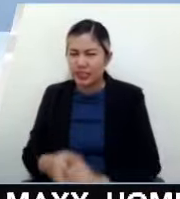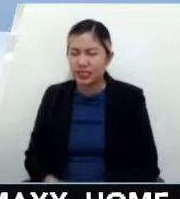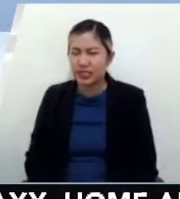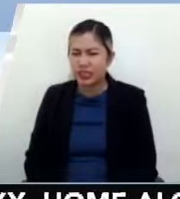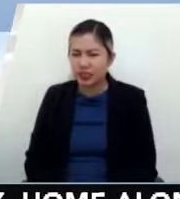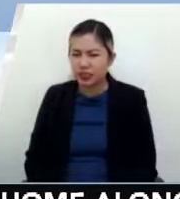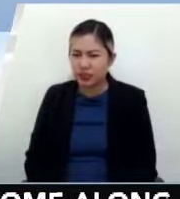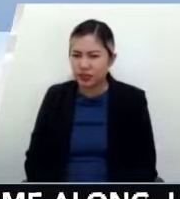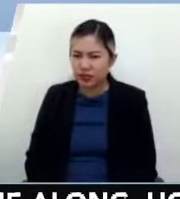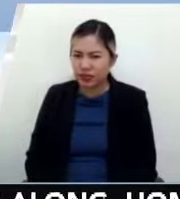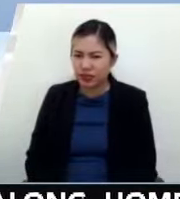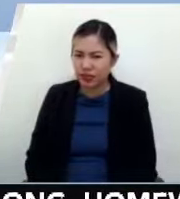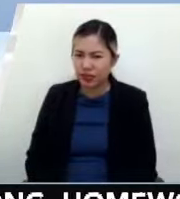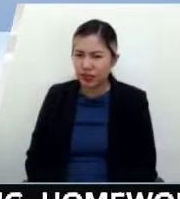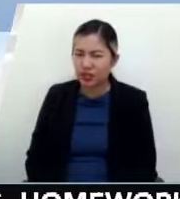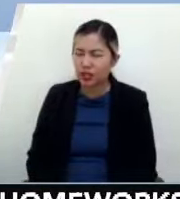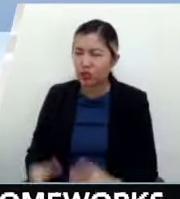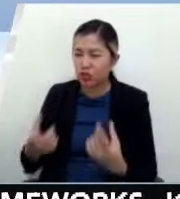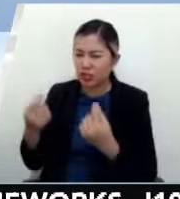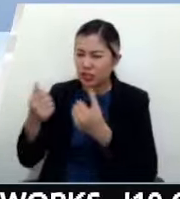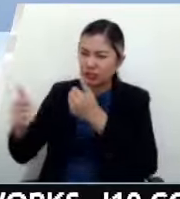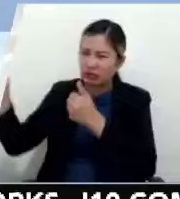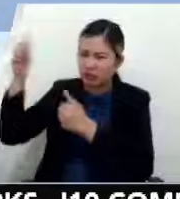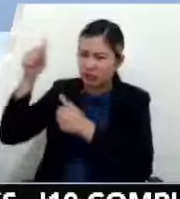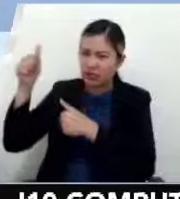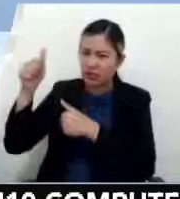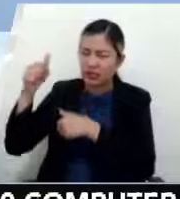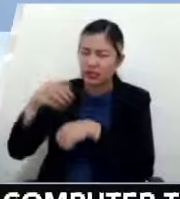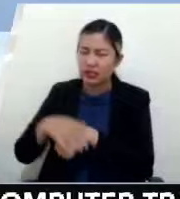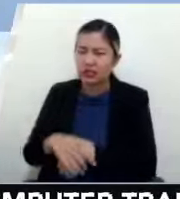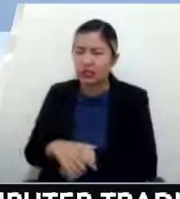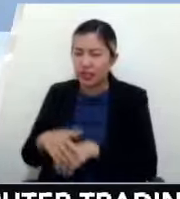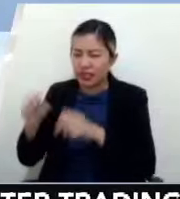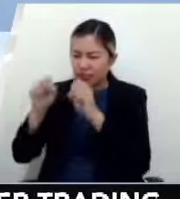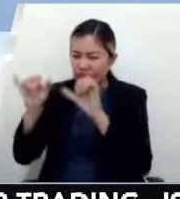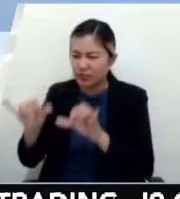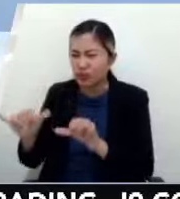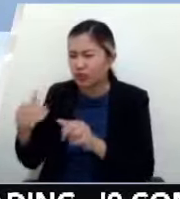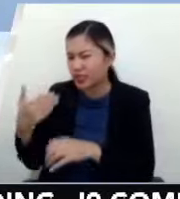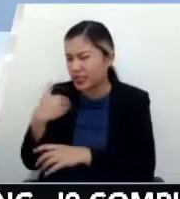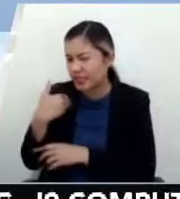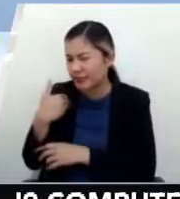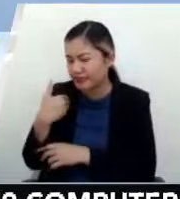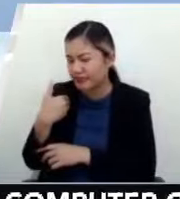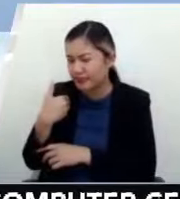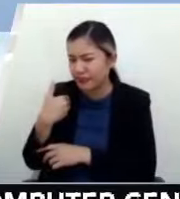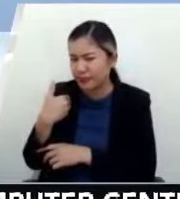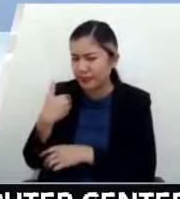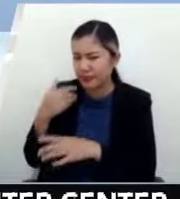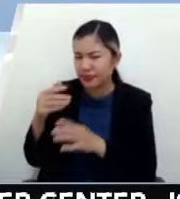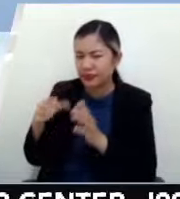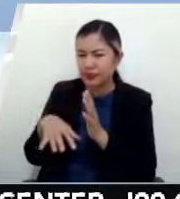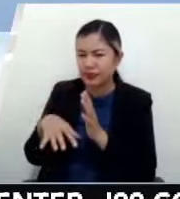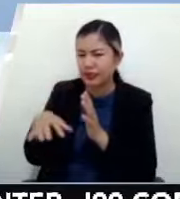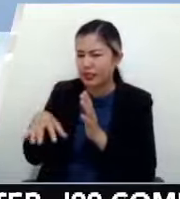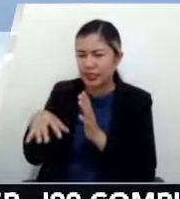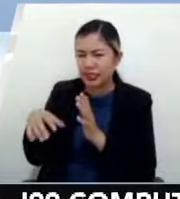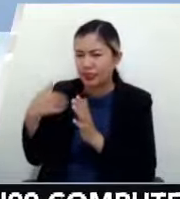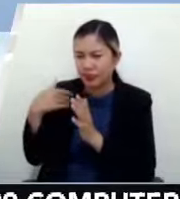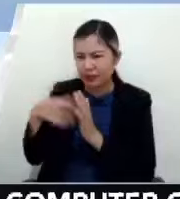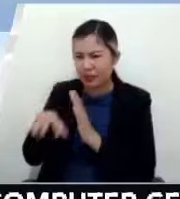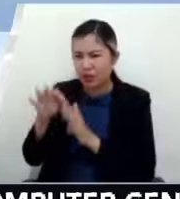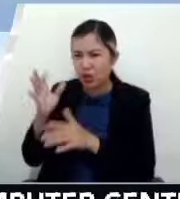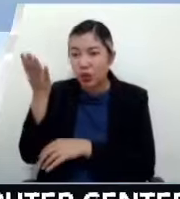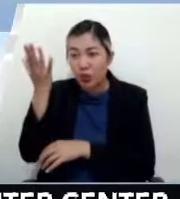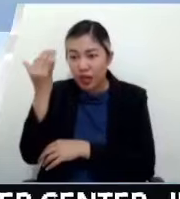sa taas kaya masasabing may scheme talaga no Ah yun ay ah hindi namin nakita dahil wala